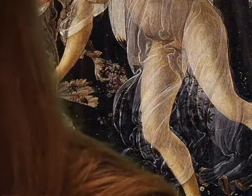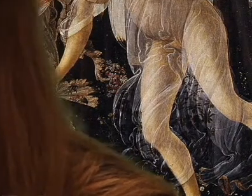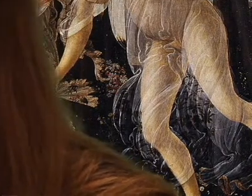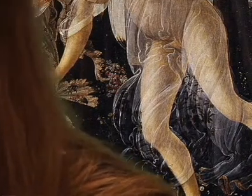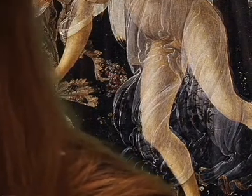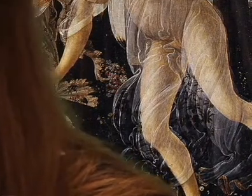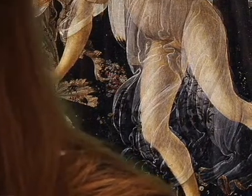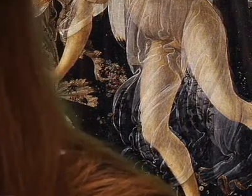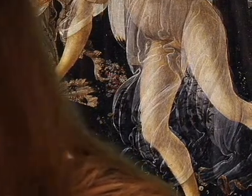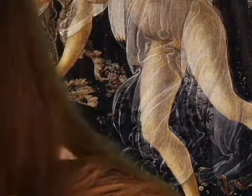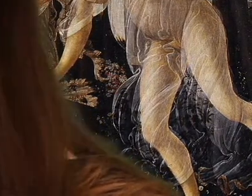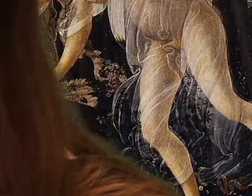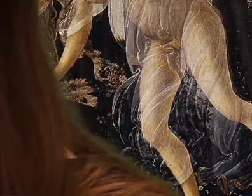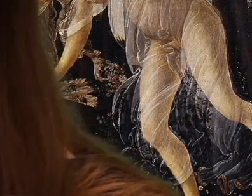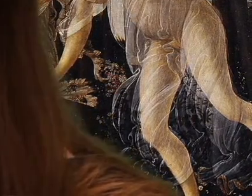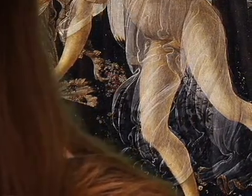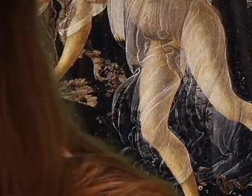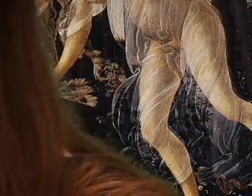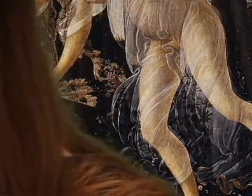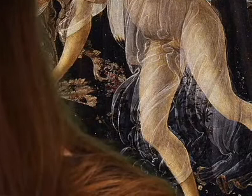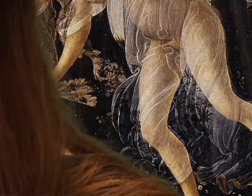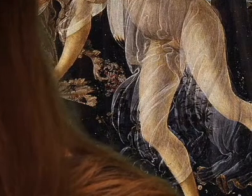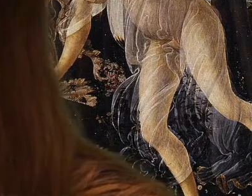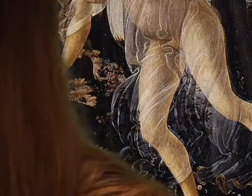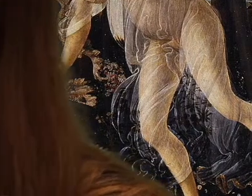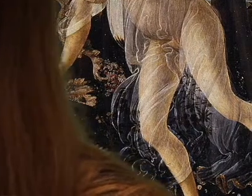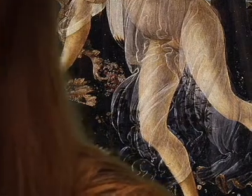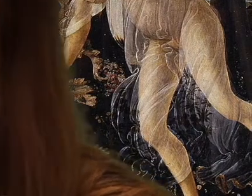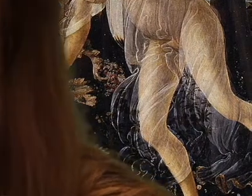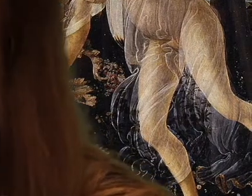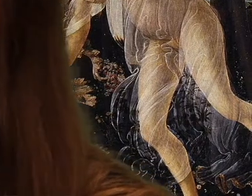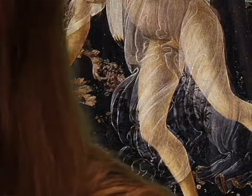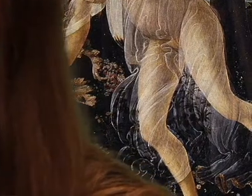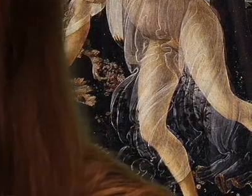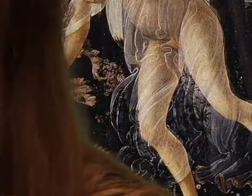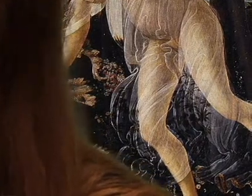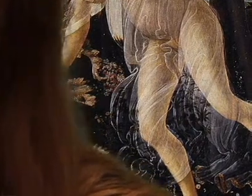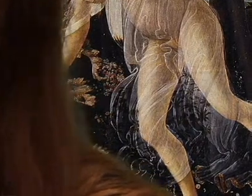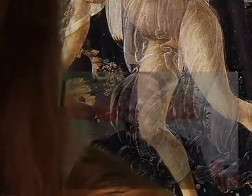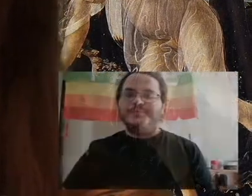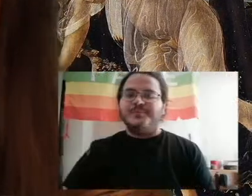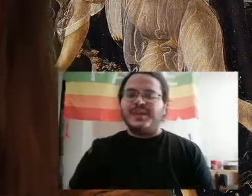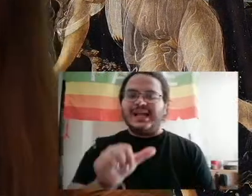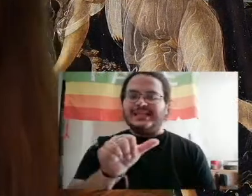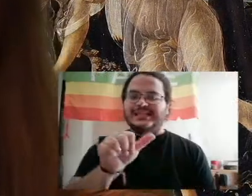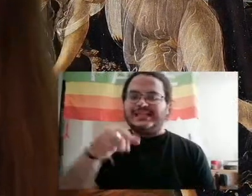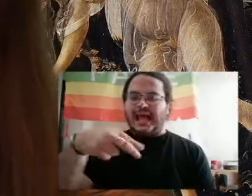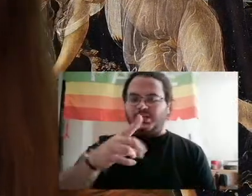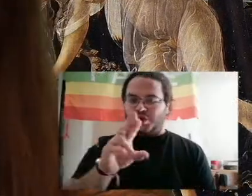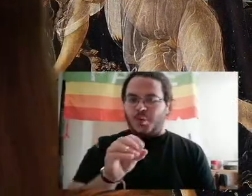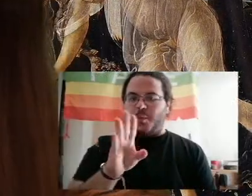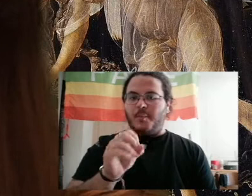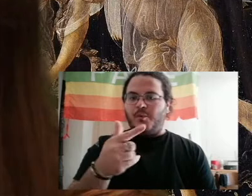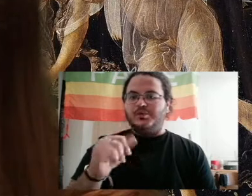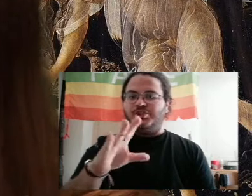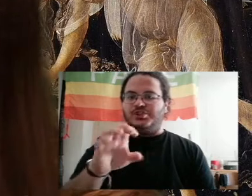nella storia dell'arte, Sandro Botticelli. Ma chi era Sandro Botticelli? Beh, Botticelli nacque a